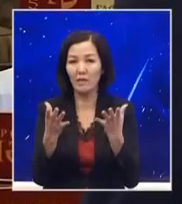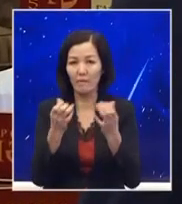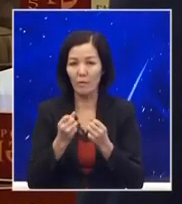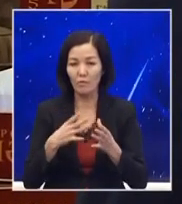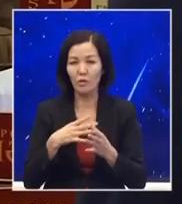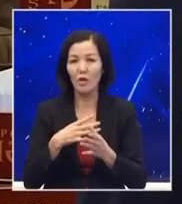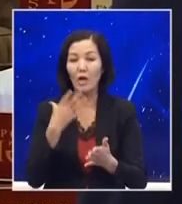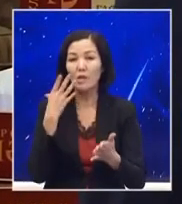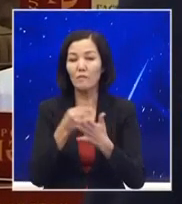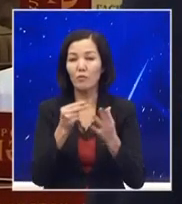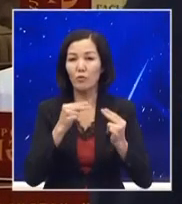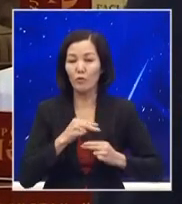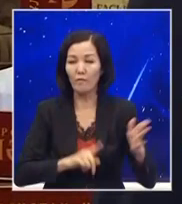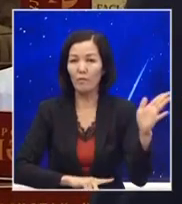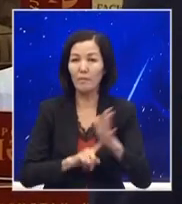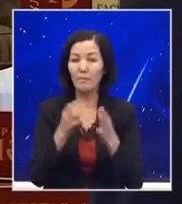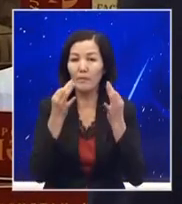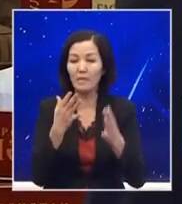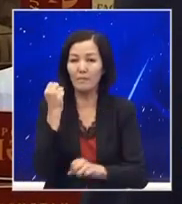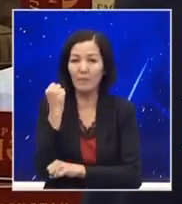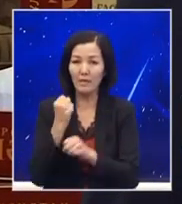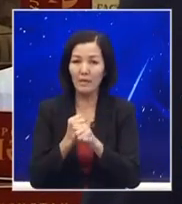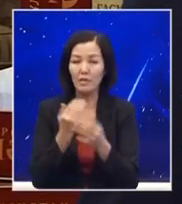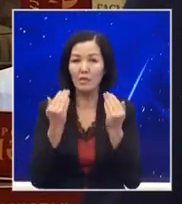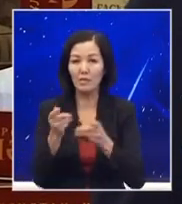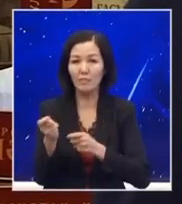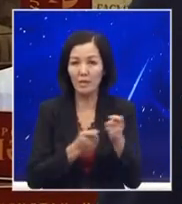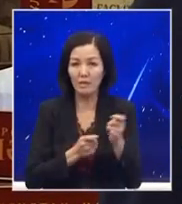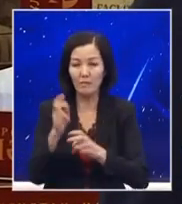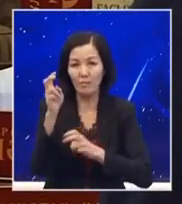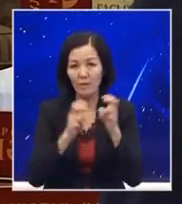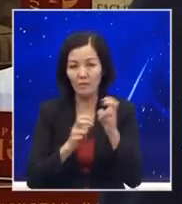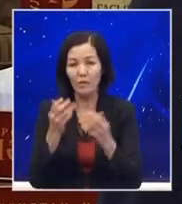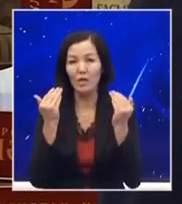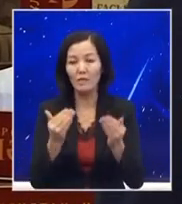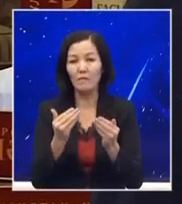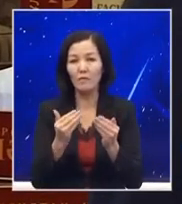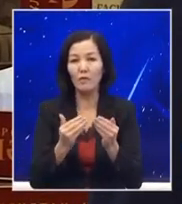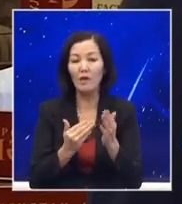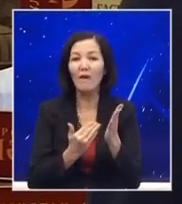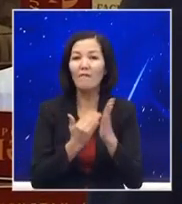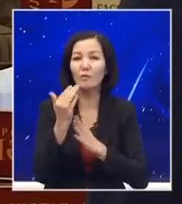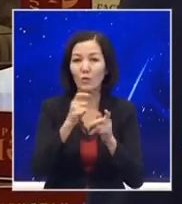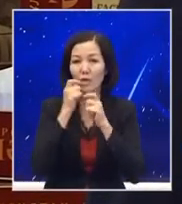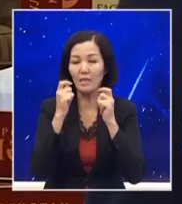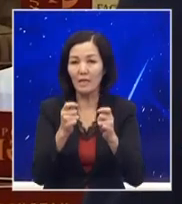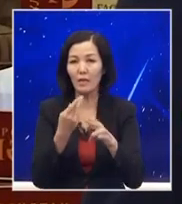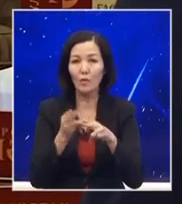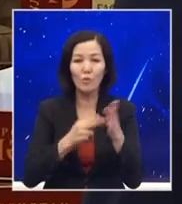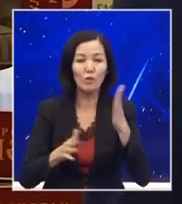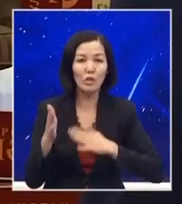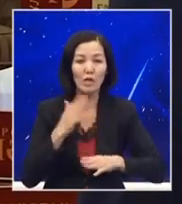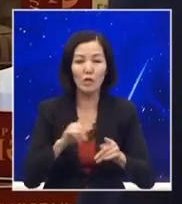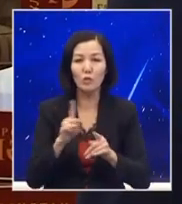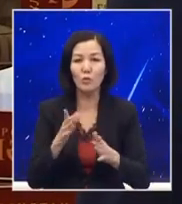14. Свой трудовой путь я начал простым рабочим. Теперь возглавляю производство. Сегодня удостоился высокой награды и очень признателен за